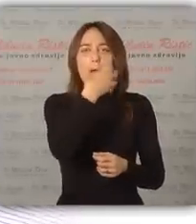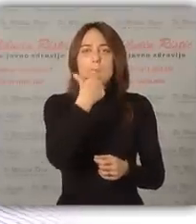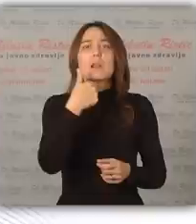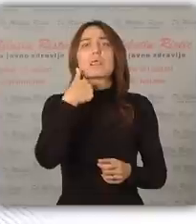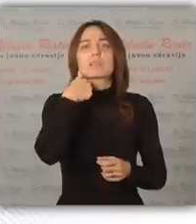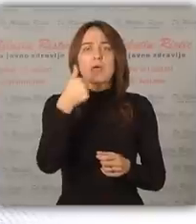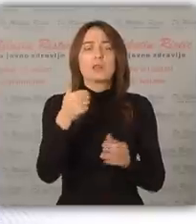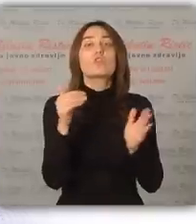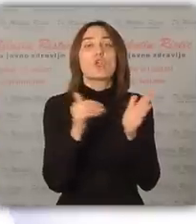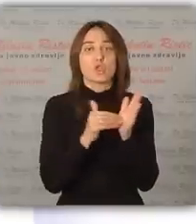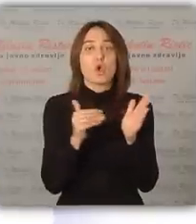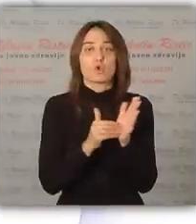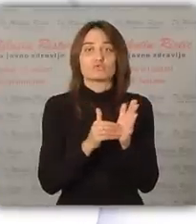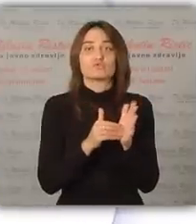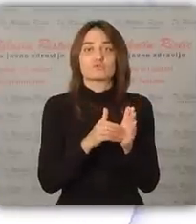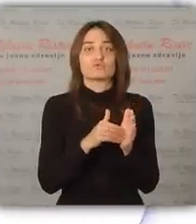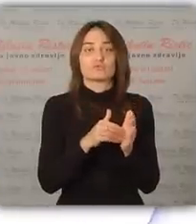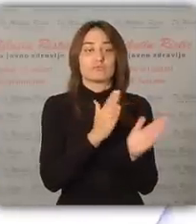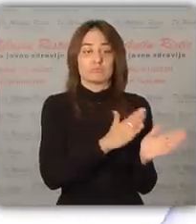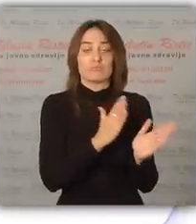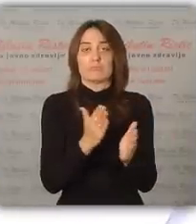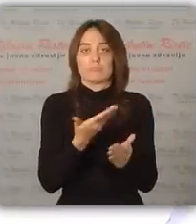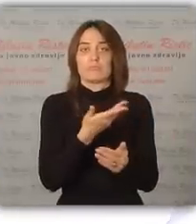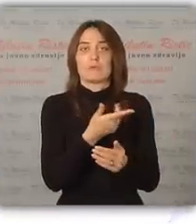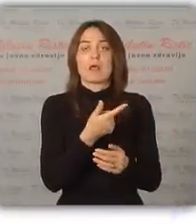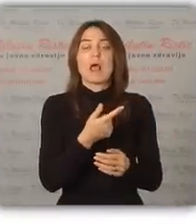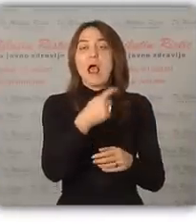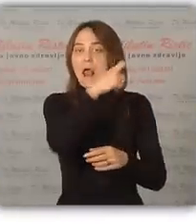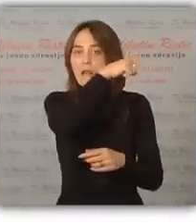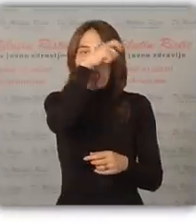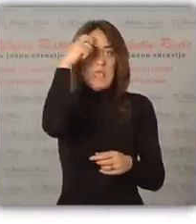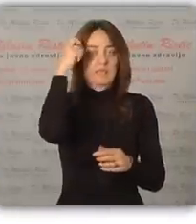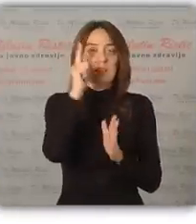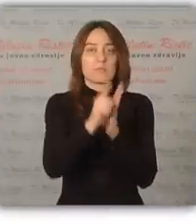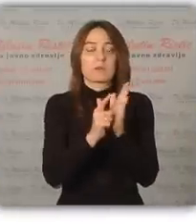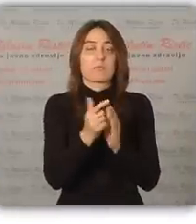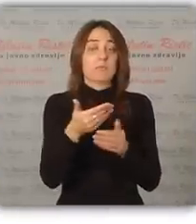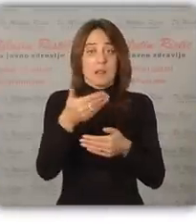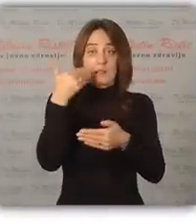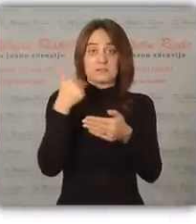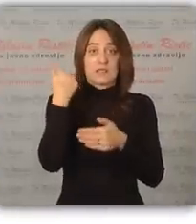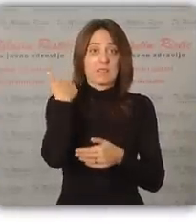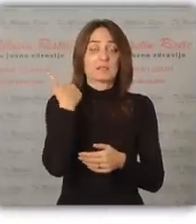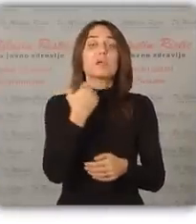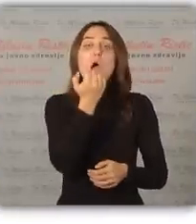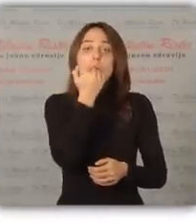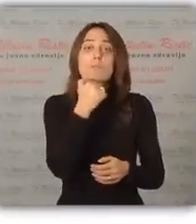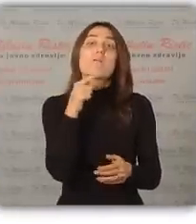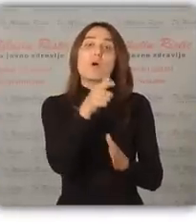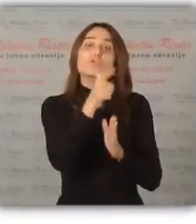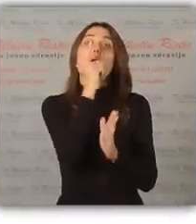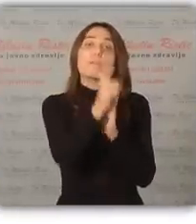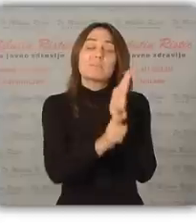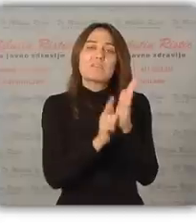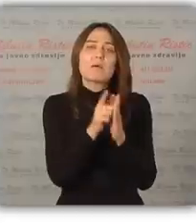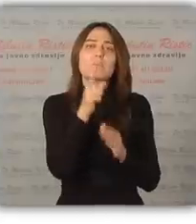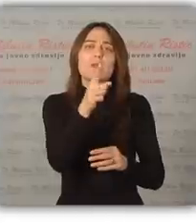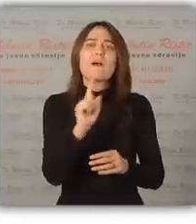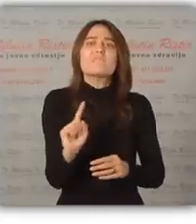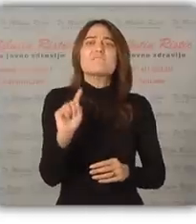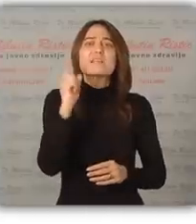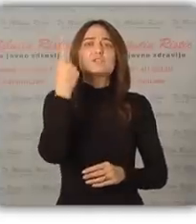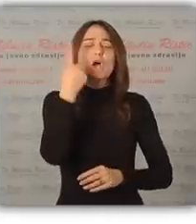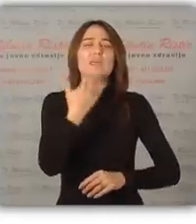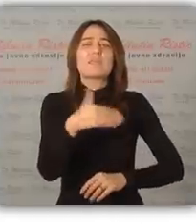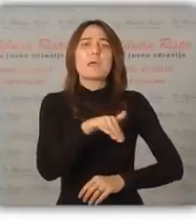Topli dani su nam još uvek u toku, letnji periodi su iza nas i upravo smo u tom periodu kod